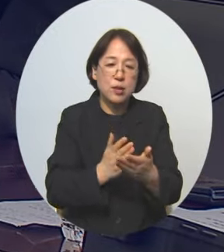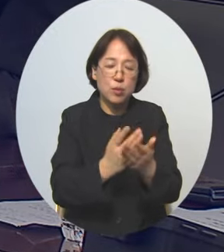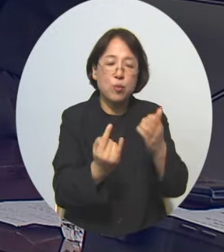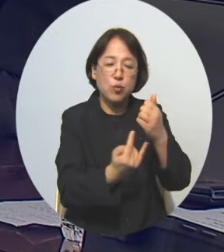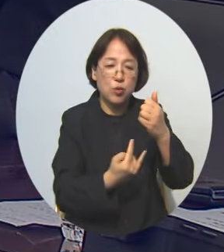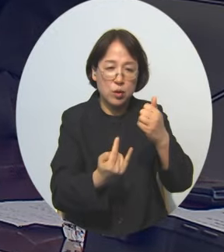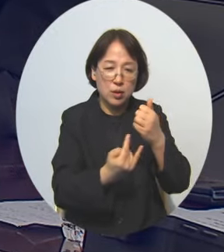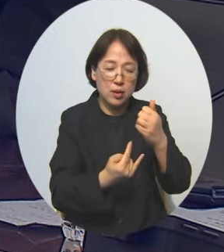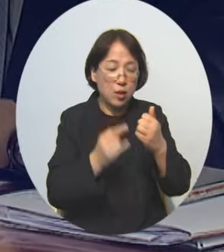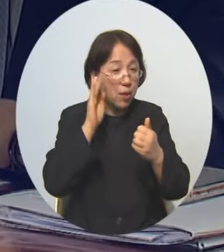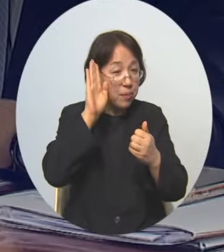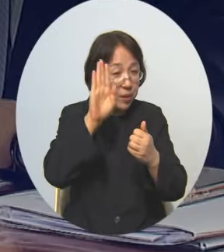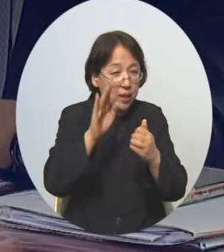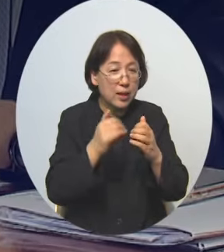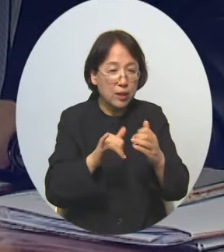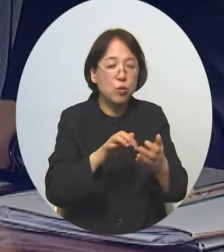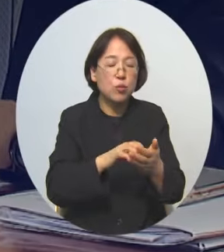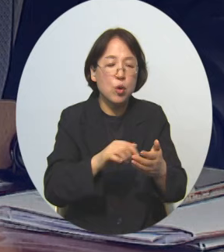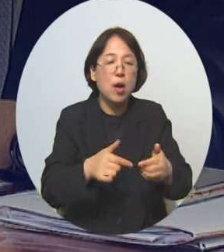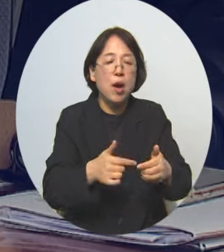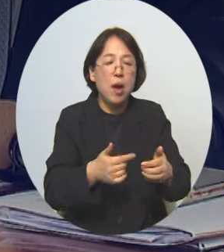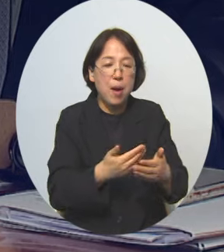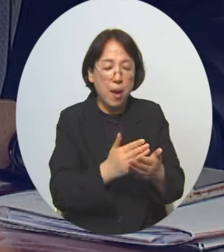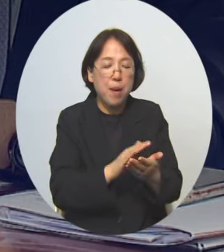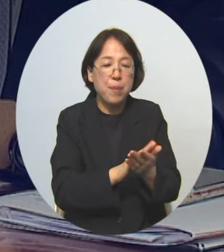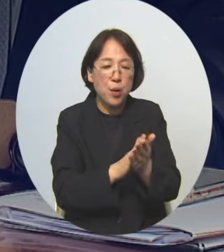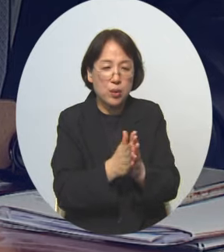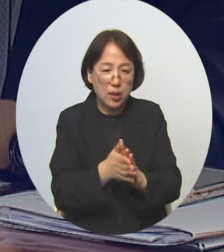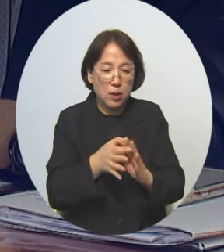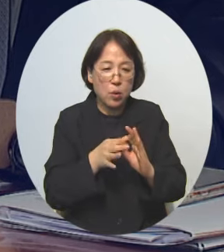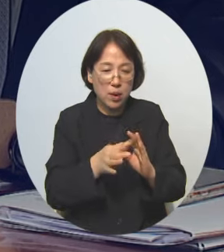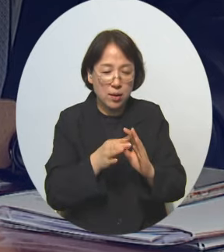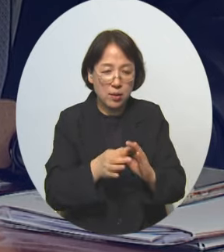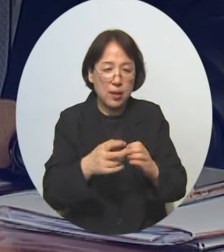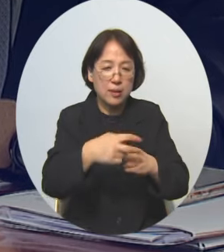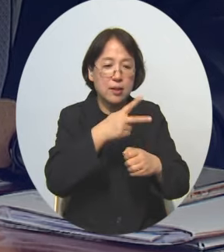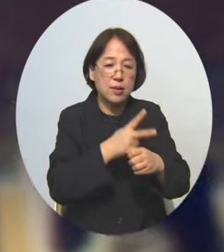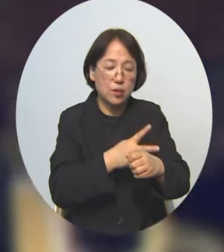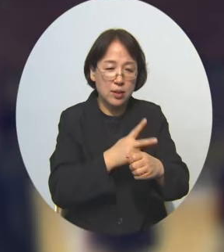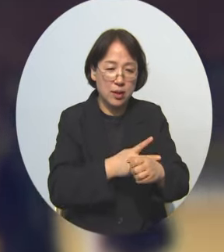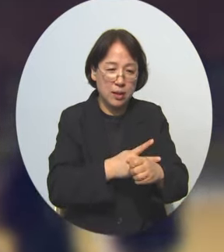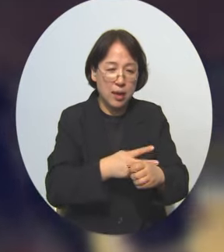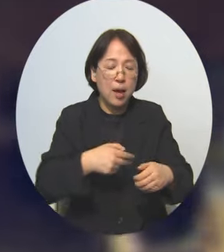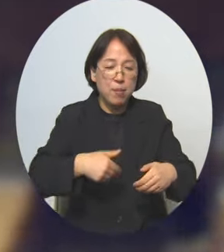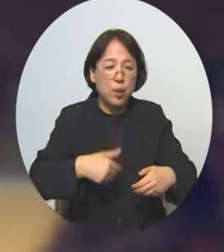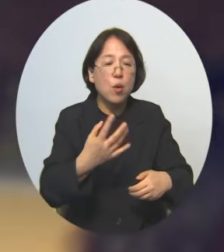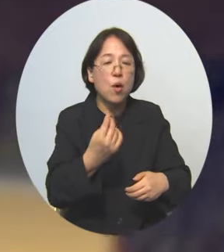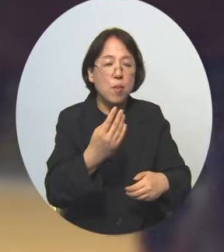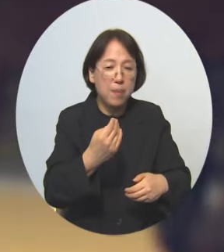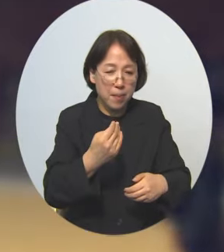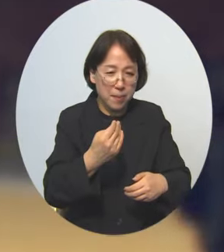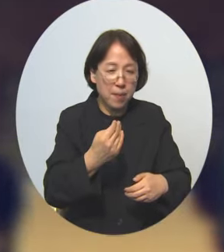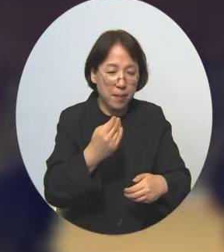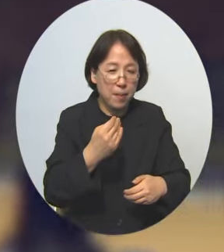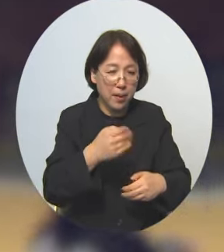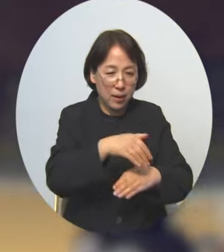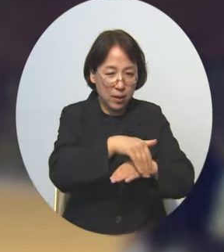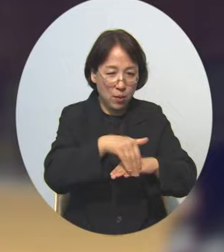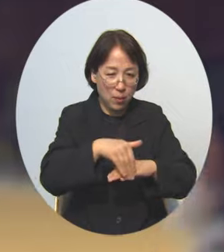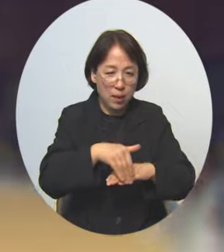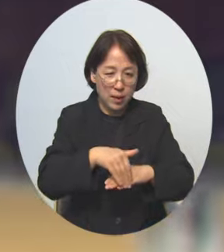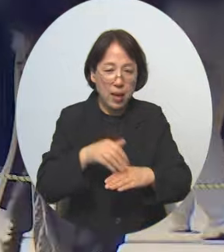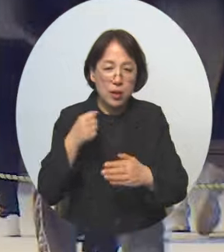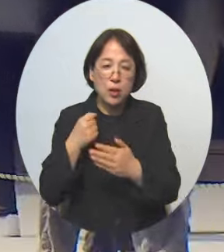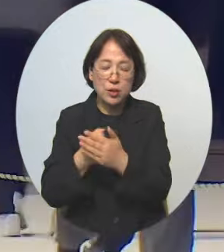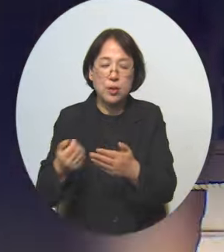수급추계전문위원회에서 미래 인구 변화 등에 따른 의료인력 수급을 전망해 수치를 도출하면 정책의사결정기구에서 수치를